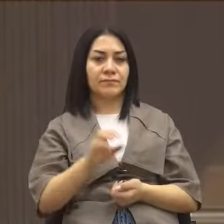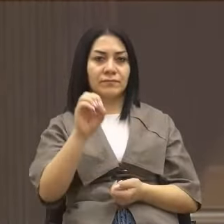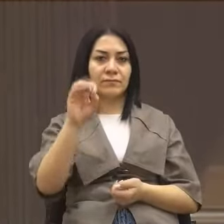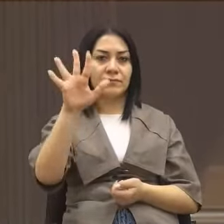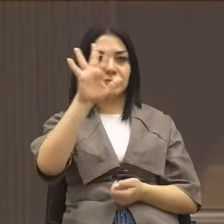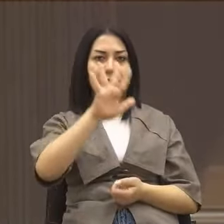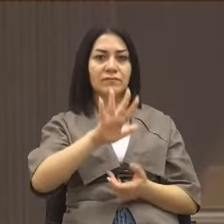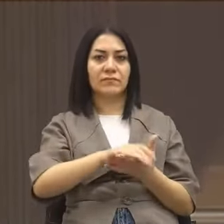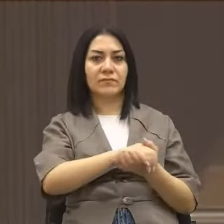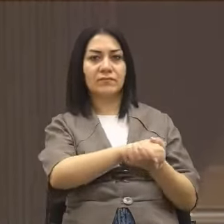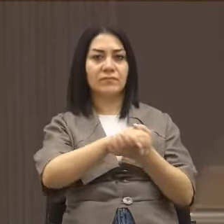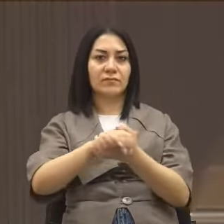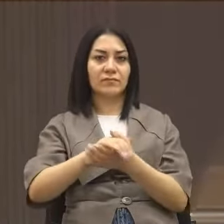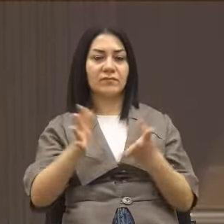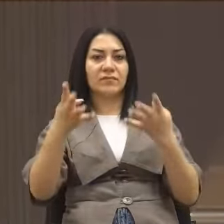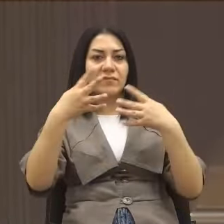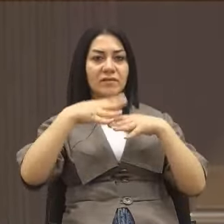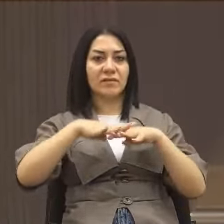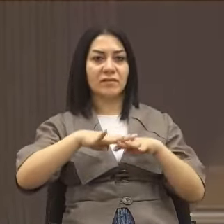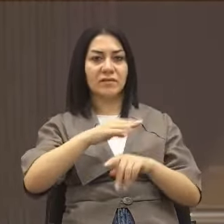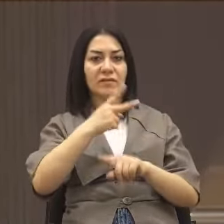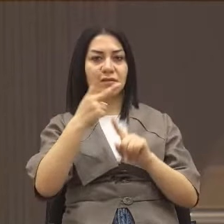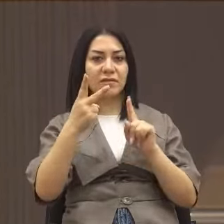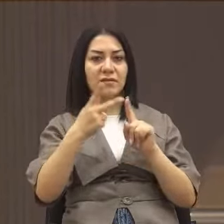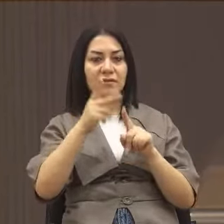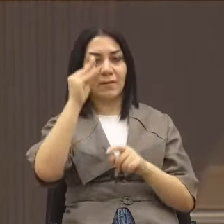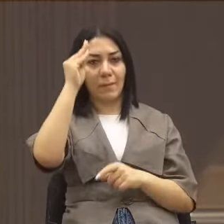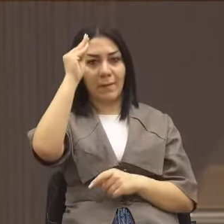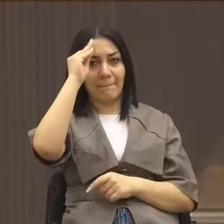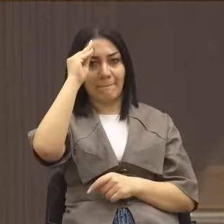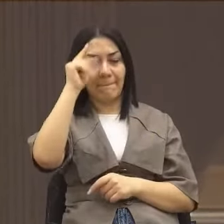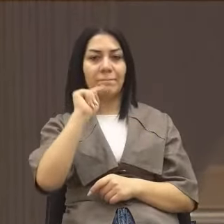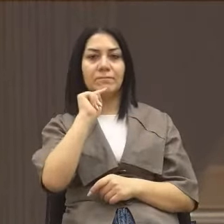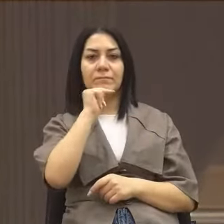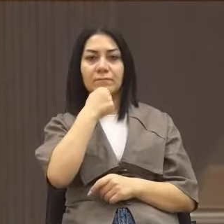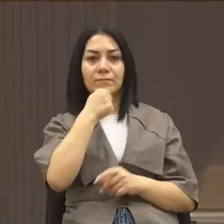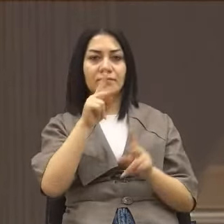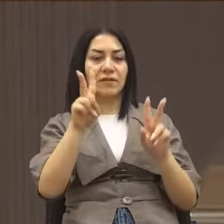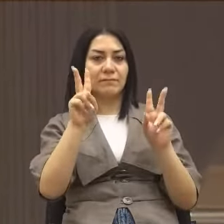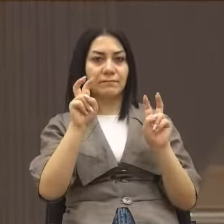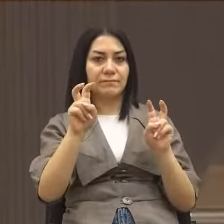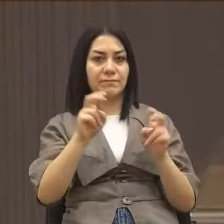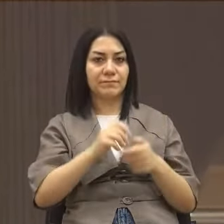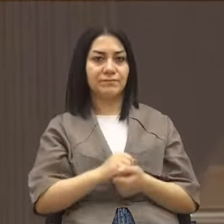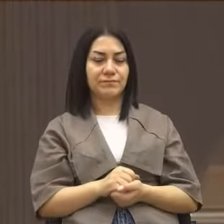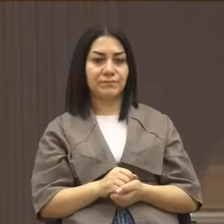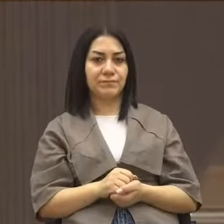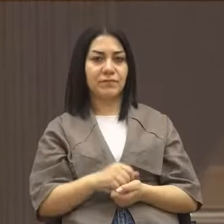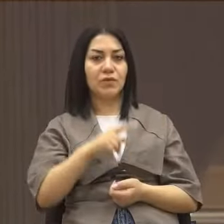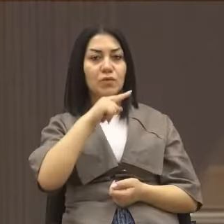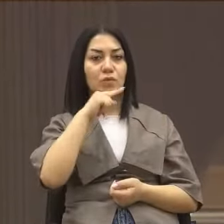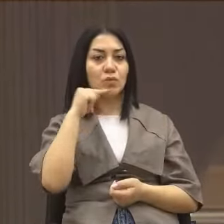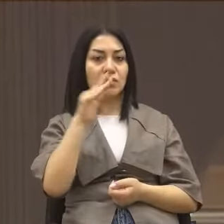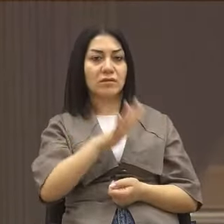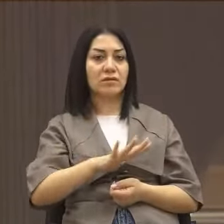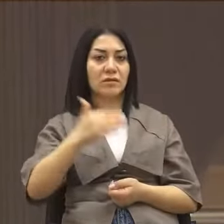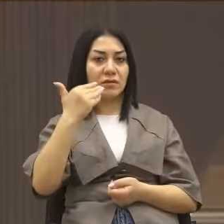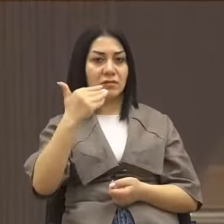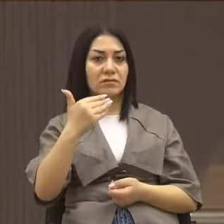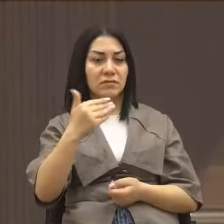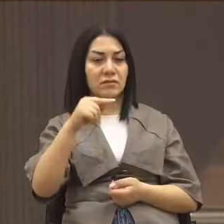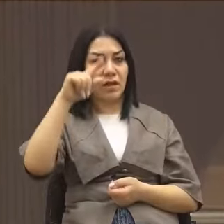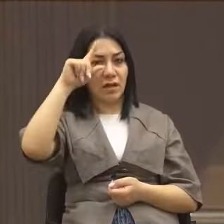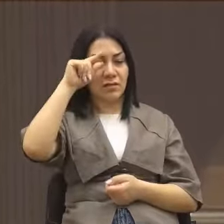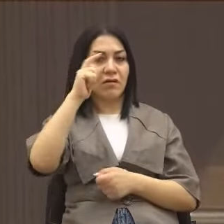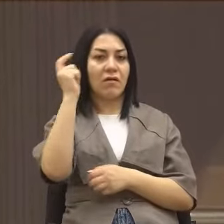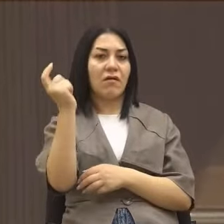Եվրոպական միության հետ ինտեգրացիայի երկրորդ դիտանկյունը տնտեսականն է։ Ռուսաստանը նորանկախ